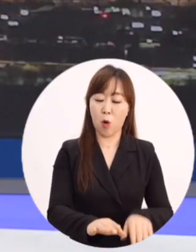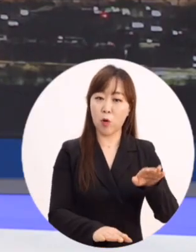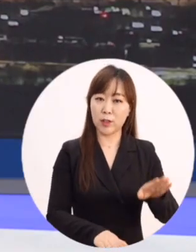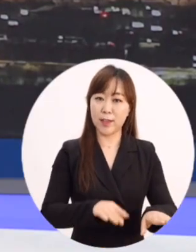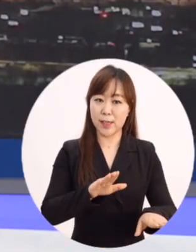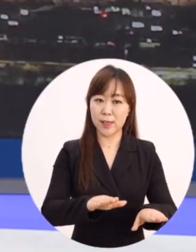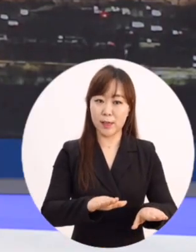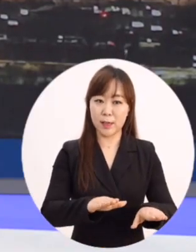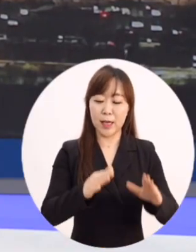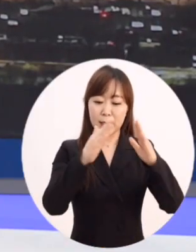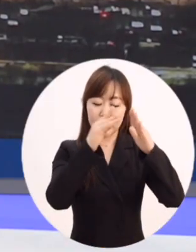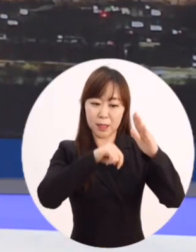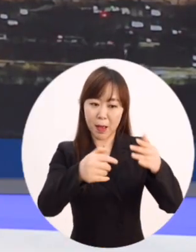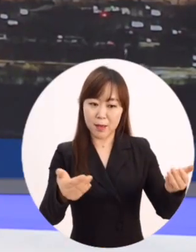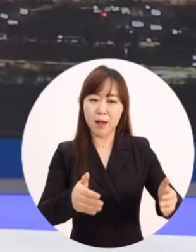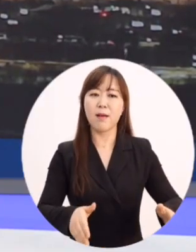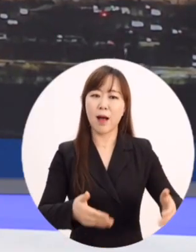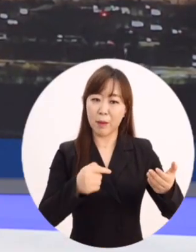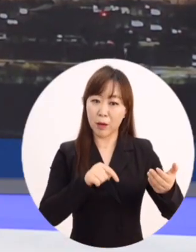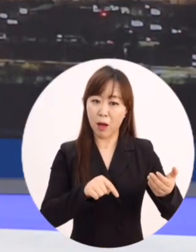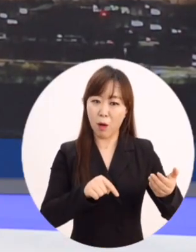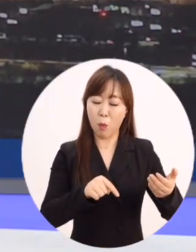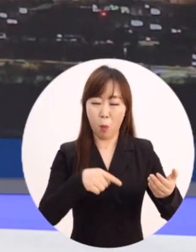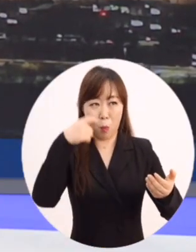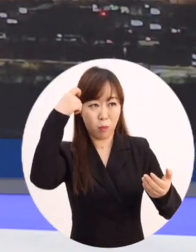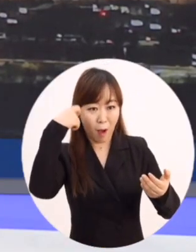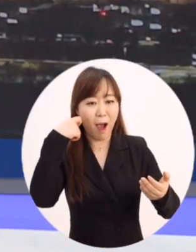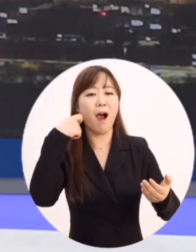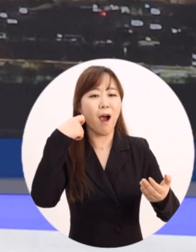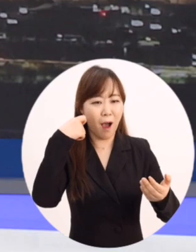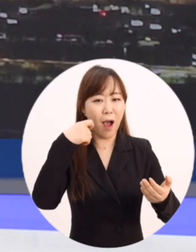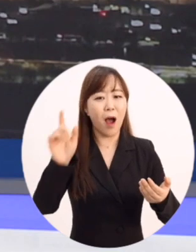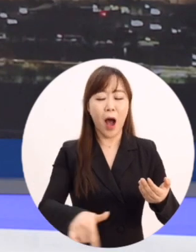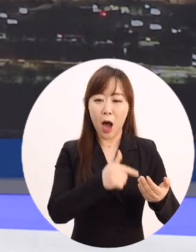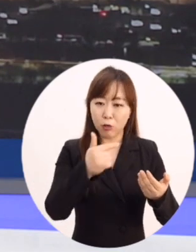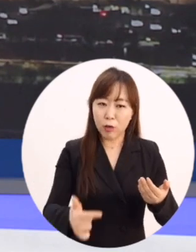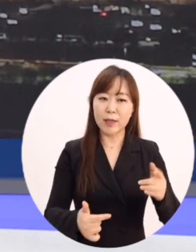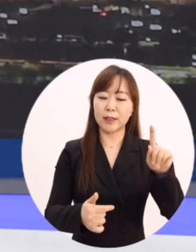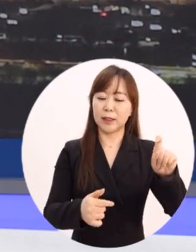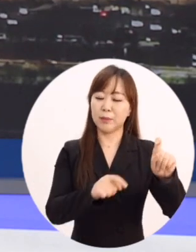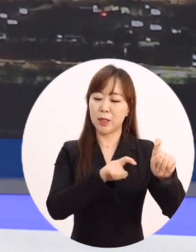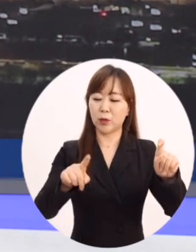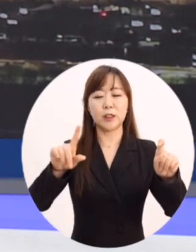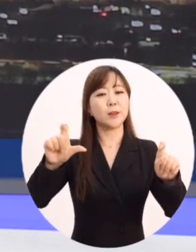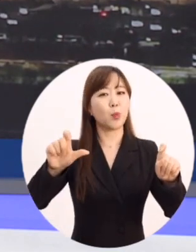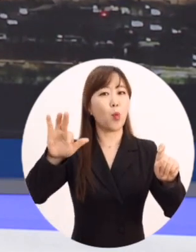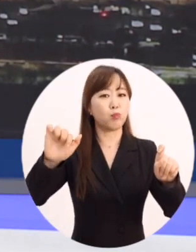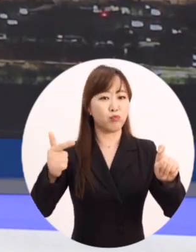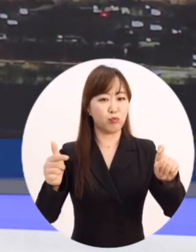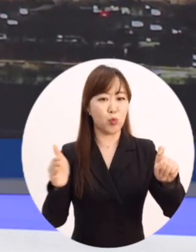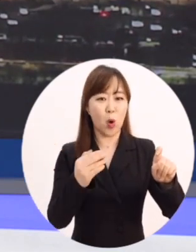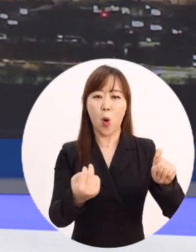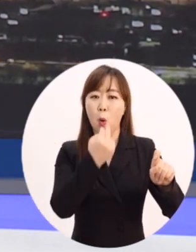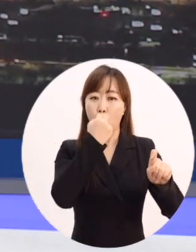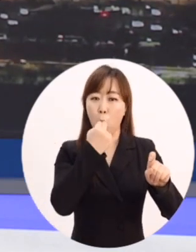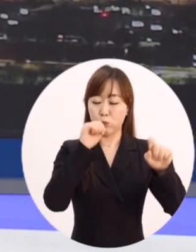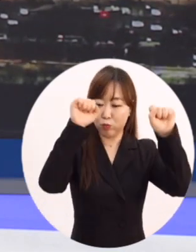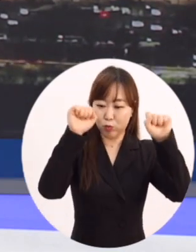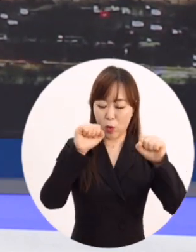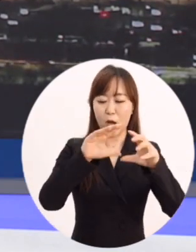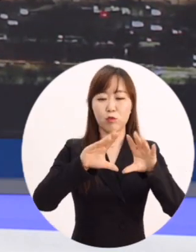걷기. 가벼운 집안일이 가볍게 느껴지면 점차 하루에 10에서 15분씩 호흡